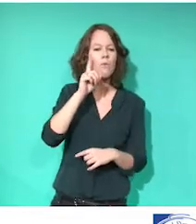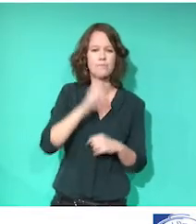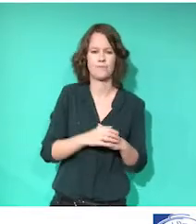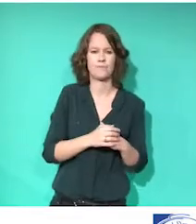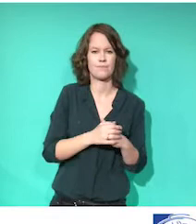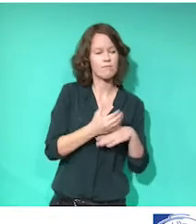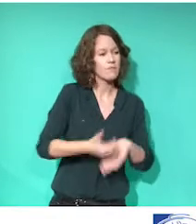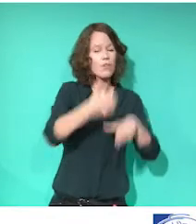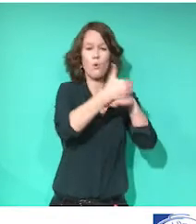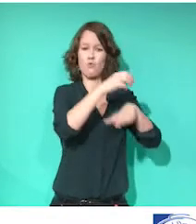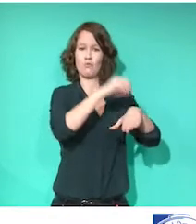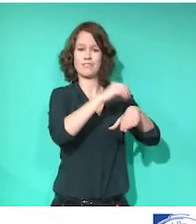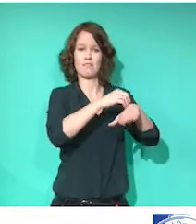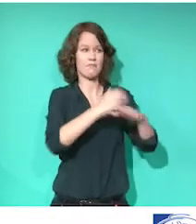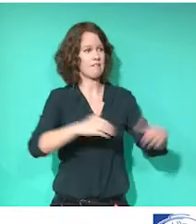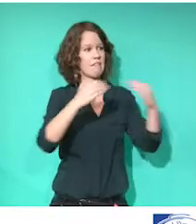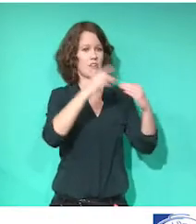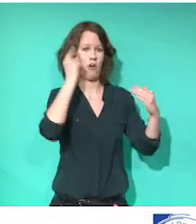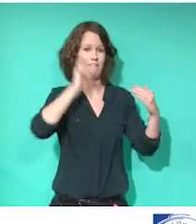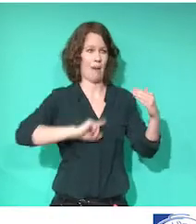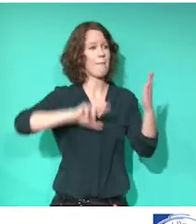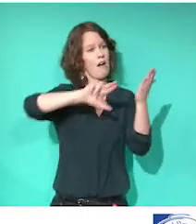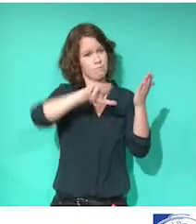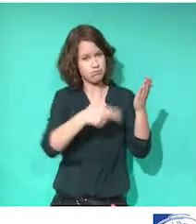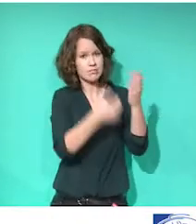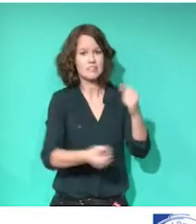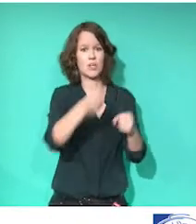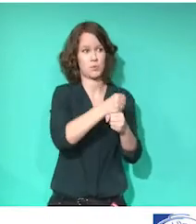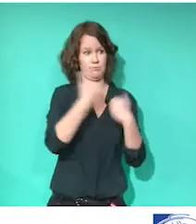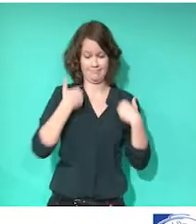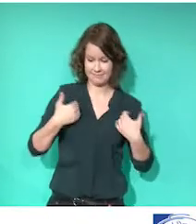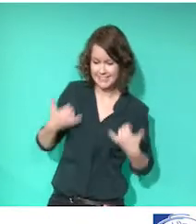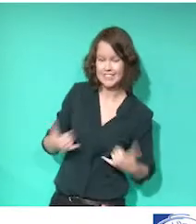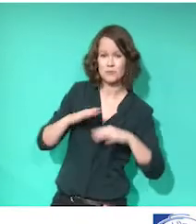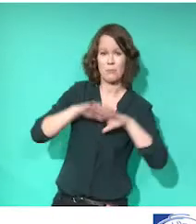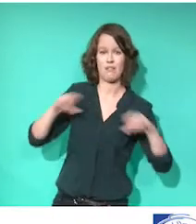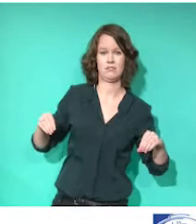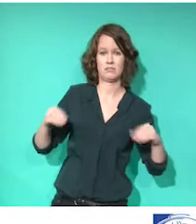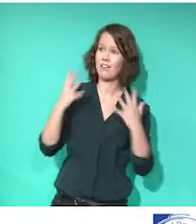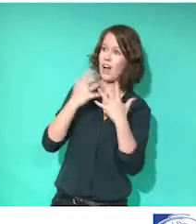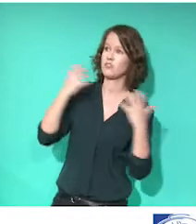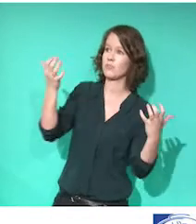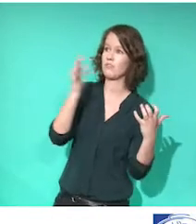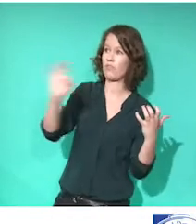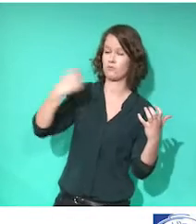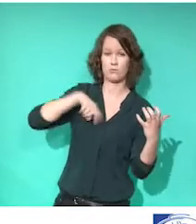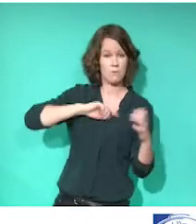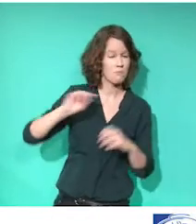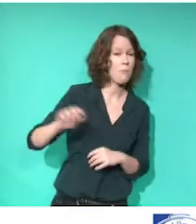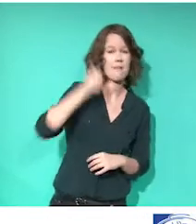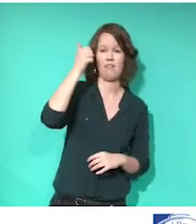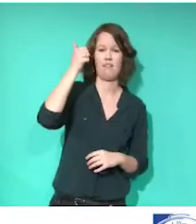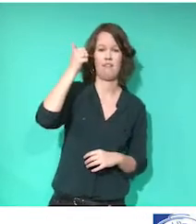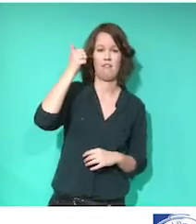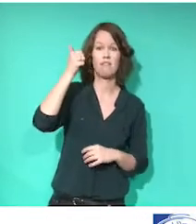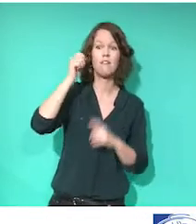les femmes et les hommes. Nous sommes la première Assemblée de France à l'avoir fait. Et je crois que nous avons montré l'exemple,